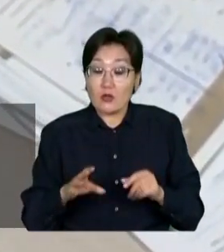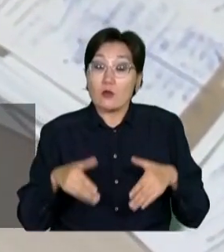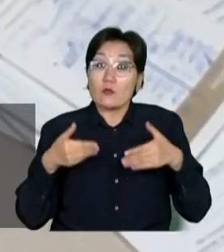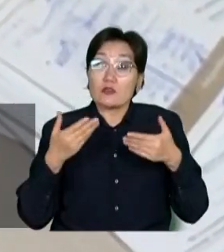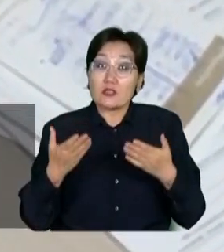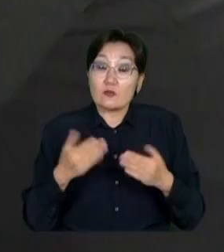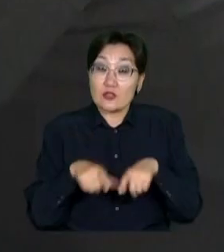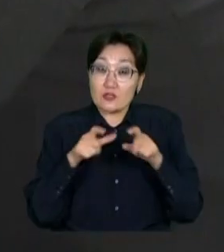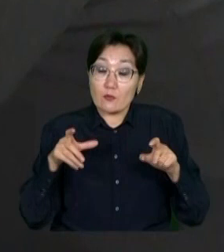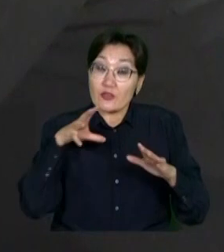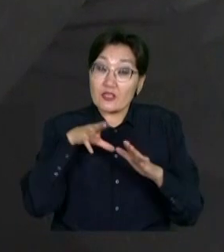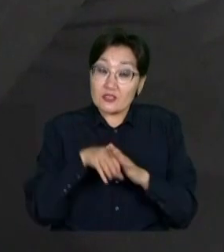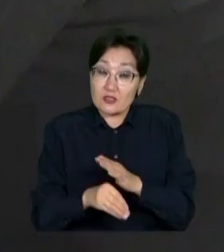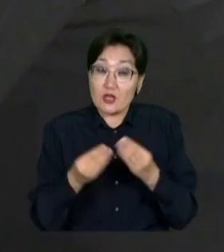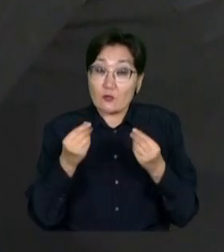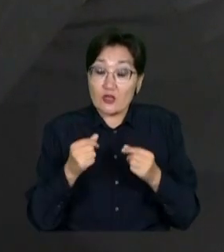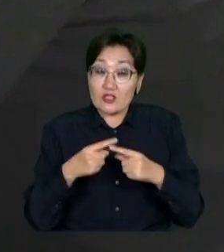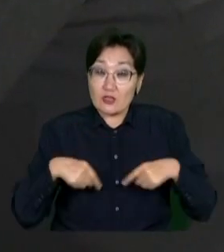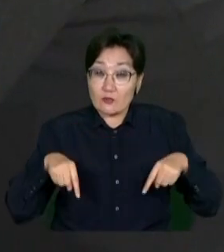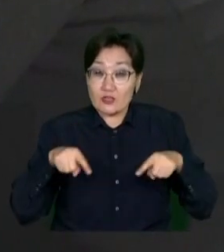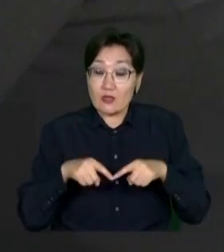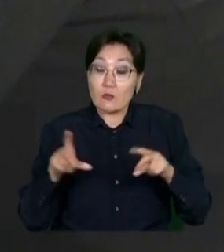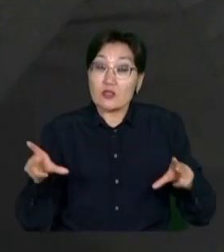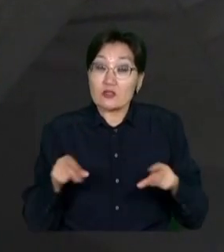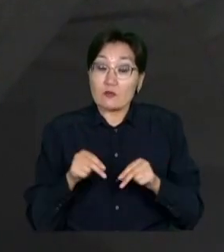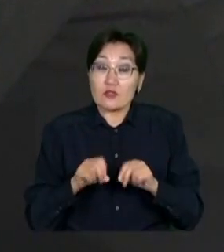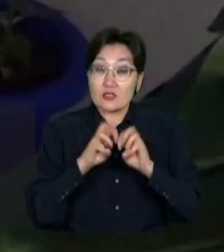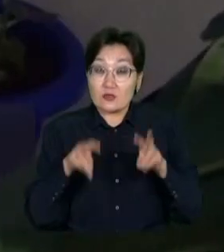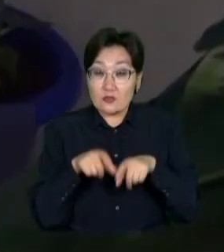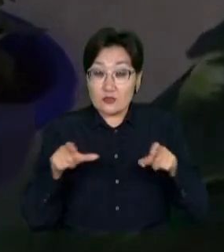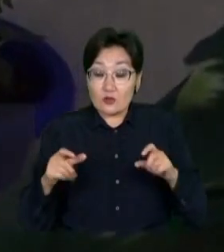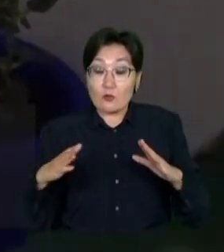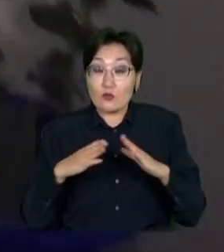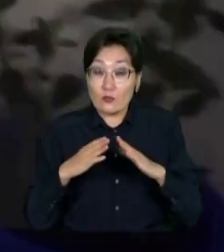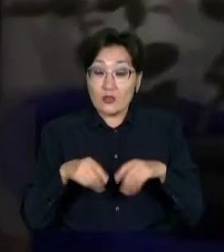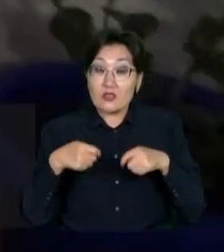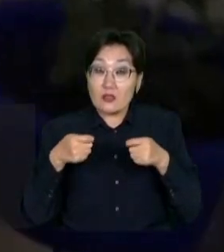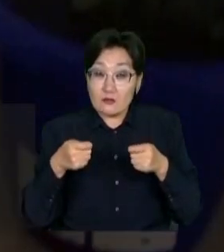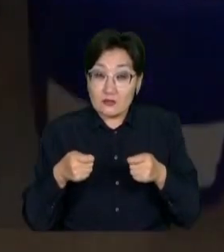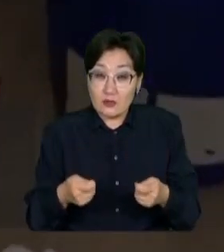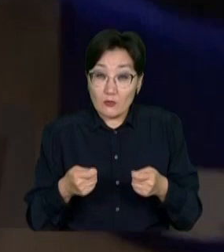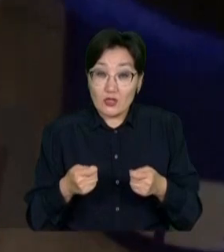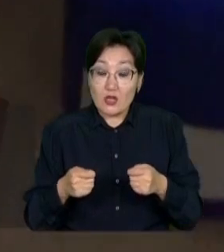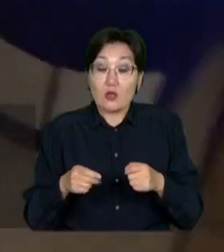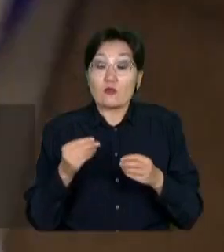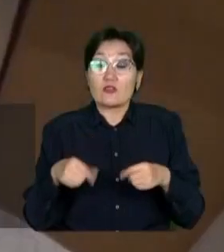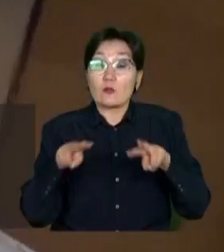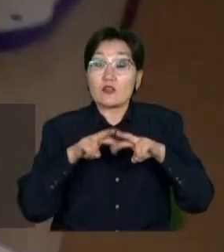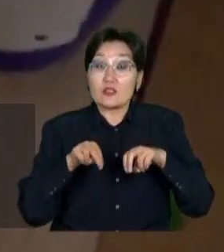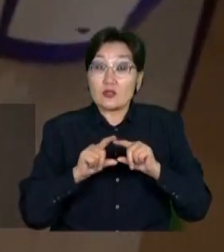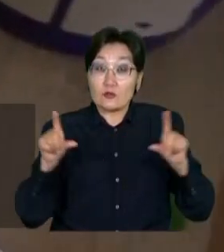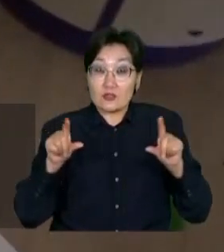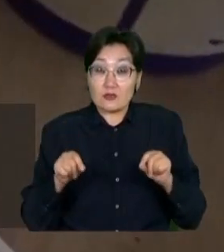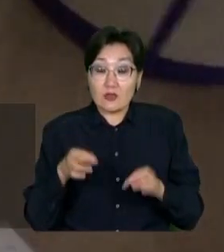предлагали гражданам внести деньги в компанию и обещали обеспечить людей недвижимостью. Как сообщили в агентстве по финмониторингу, во